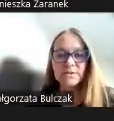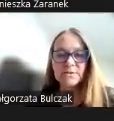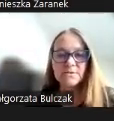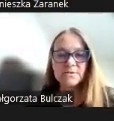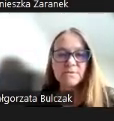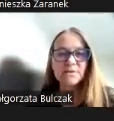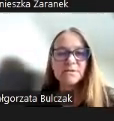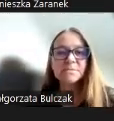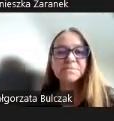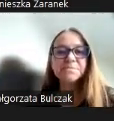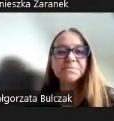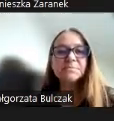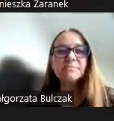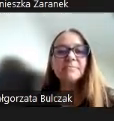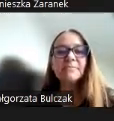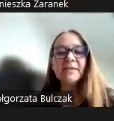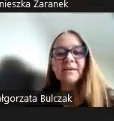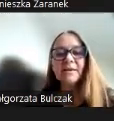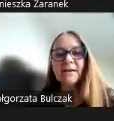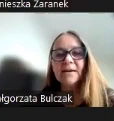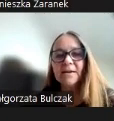ślub kościelny i cywilny.